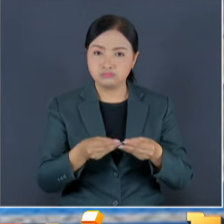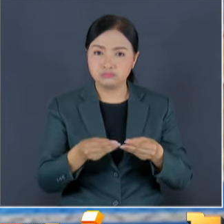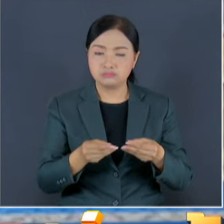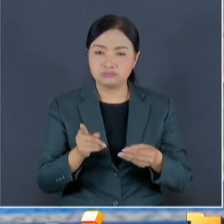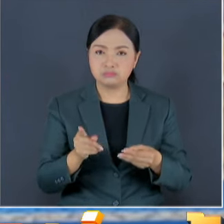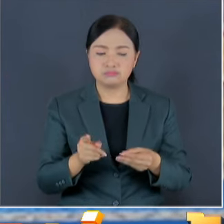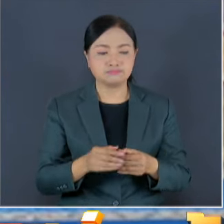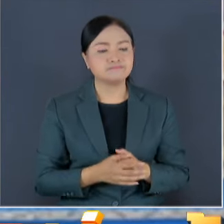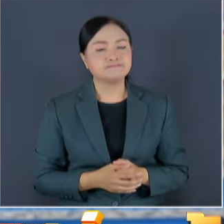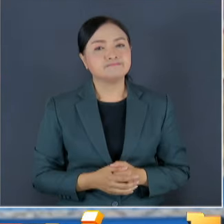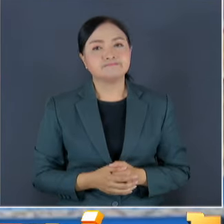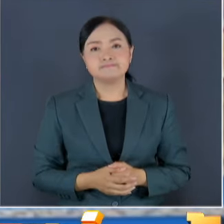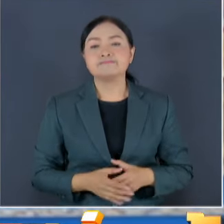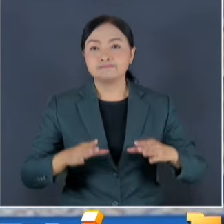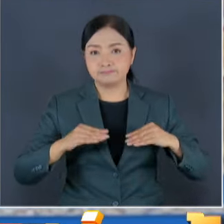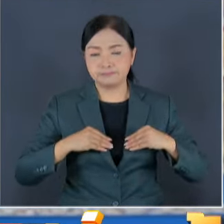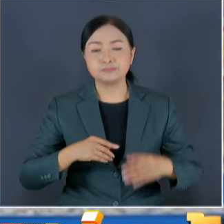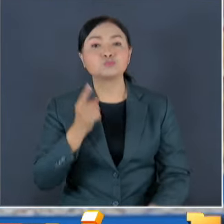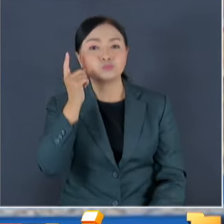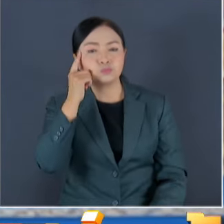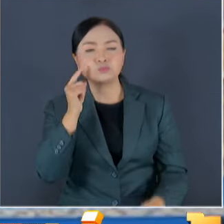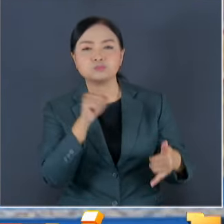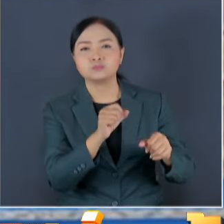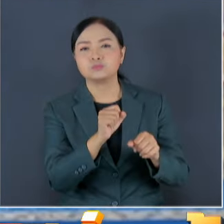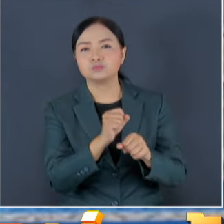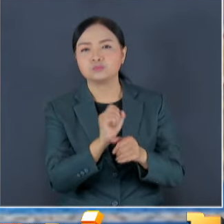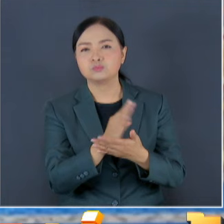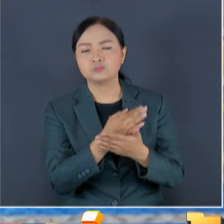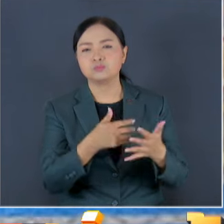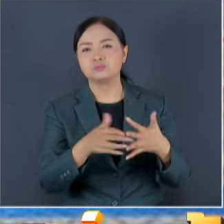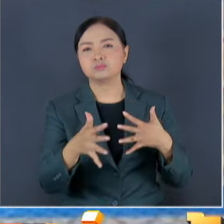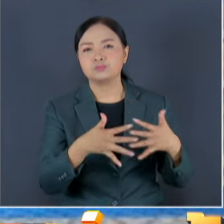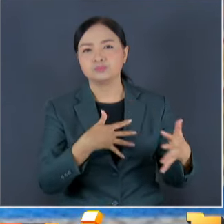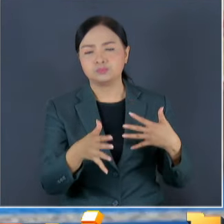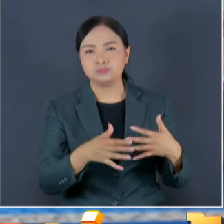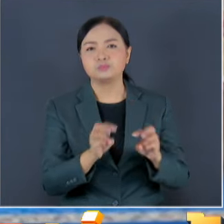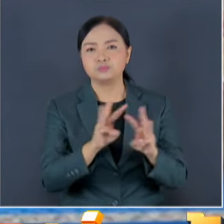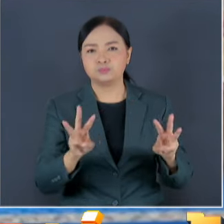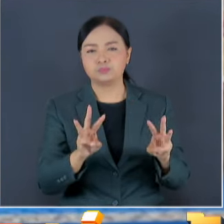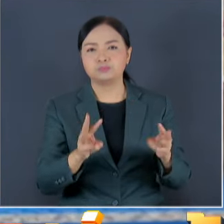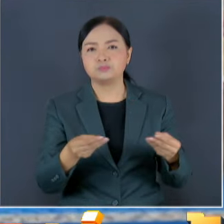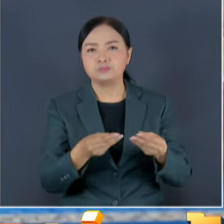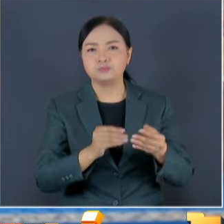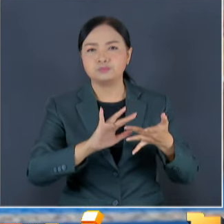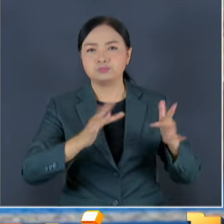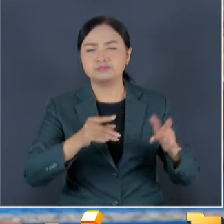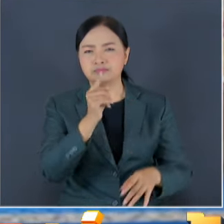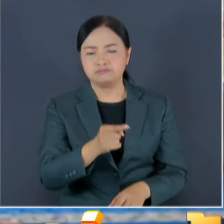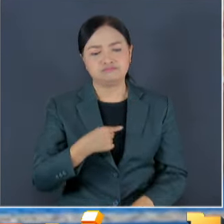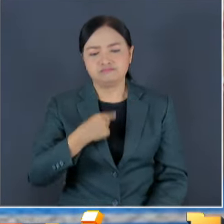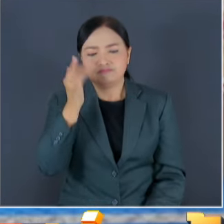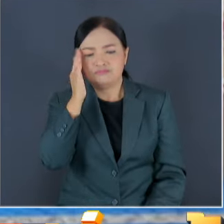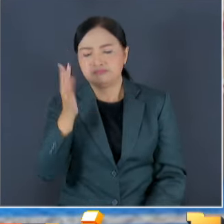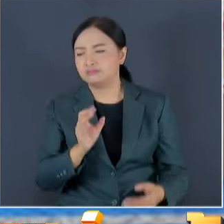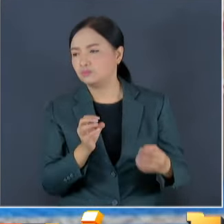ณธารารัตน์ยอมรับฮะว่าเท่าที่รู้เนี่ยเสียชัดเนี่ยทำธุรกิจสีเทาและก็เว็บการพนันออนไลน์จริงแต่เธอไม่ทราบรายละเอียดนะเพราะว่าไม่เคย